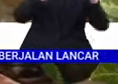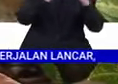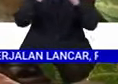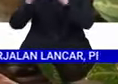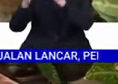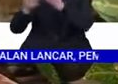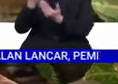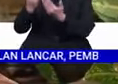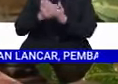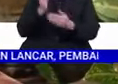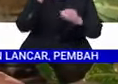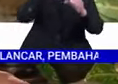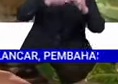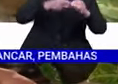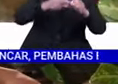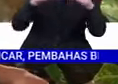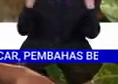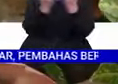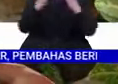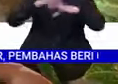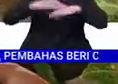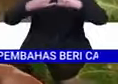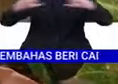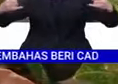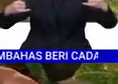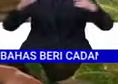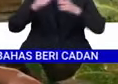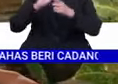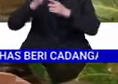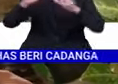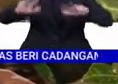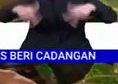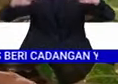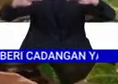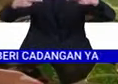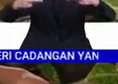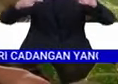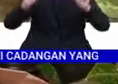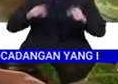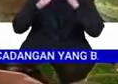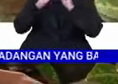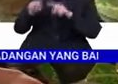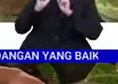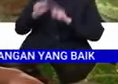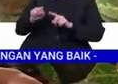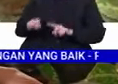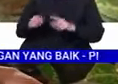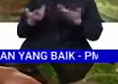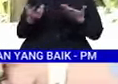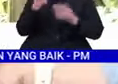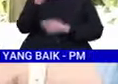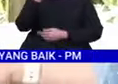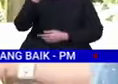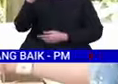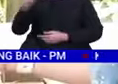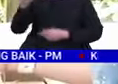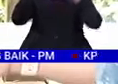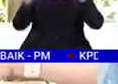online menghadiri kelas google-my dan menjawab kuis kuis nya diberikan oleh sego